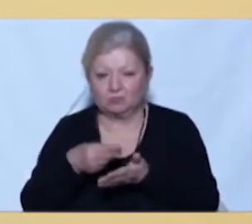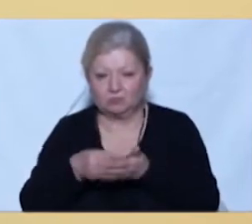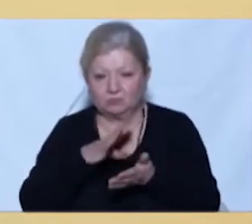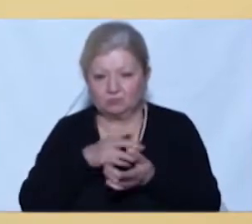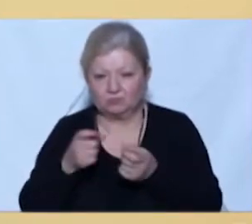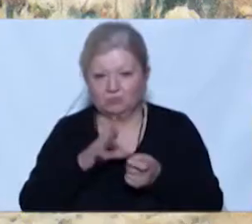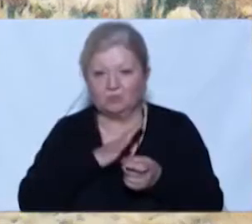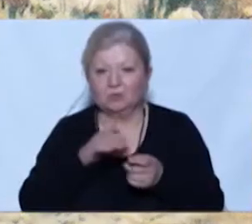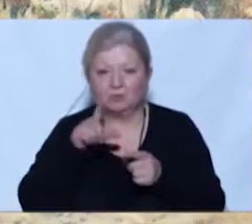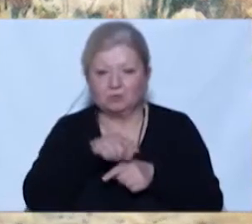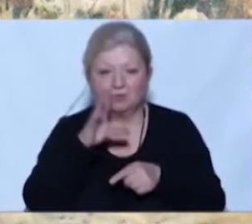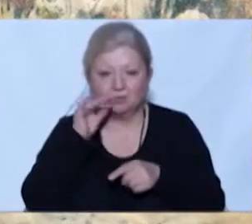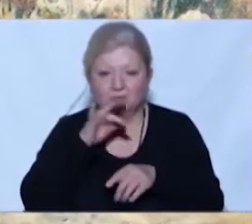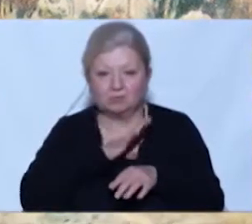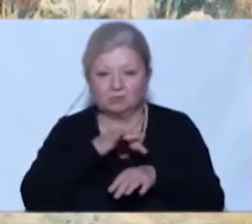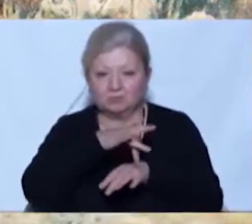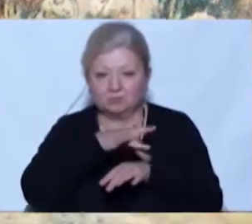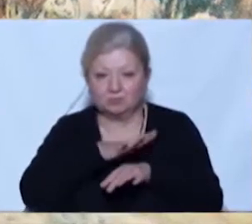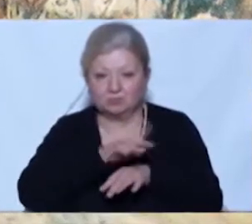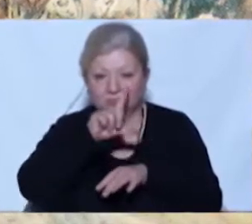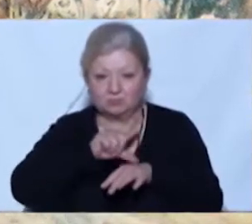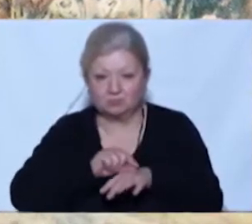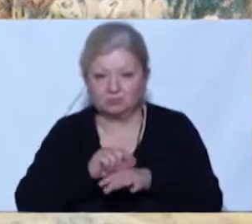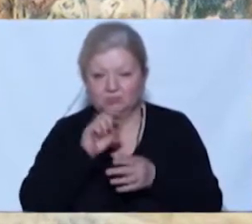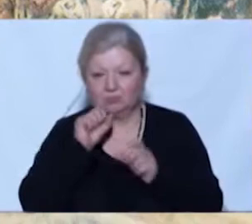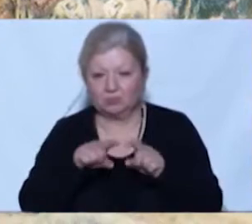მარაგი უკვე პრაქტიკულად ევროპაში არ იყო. ამიტომ ახალი